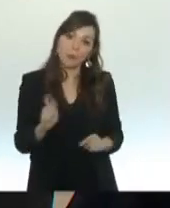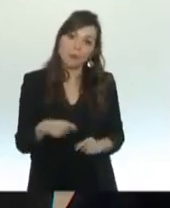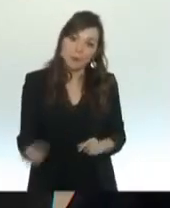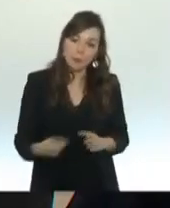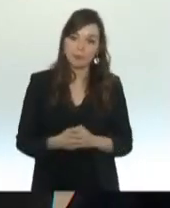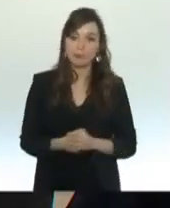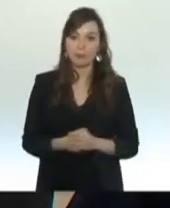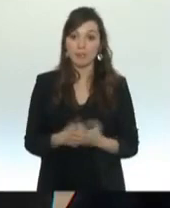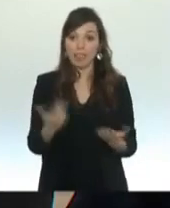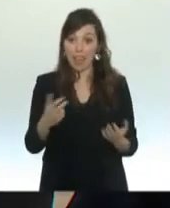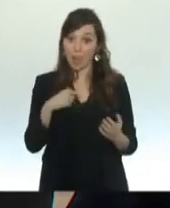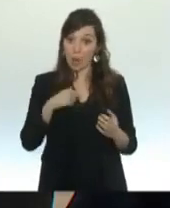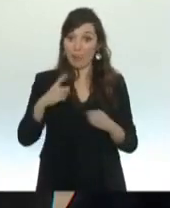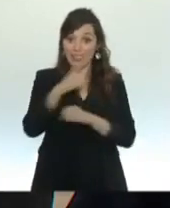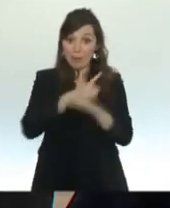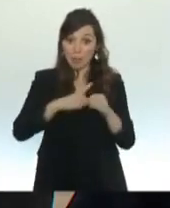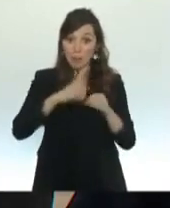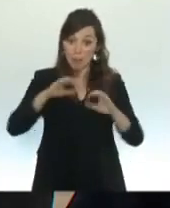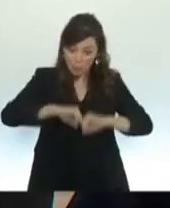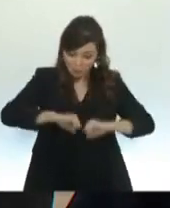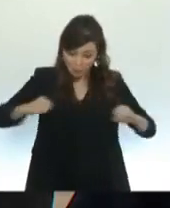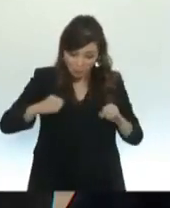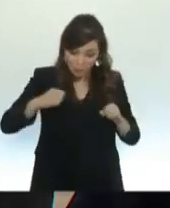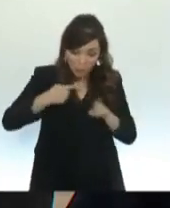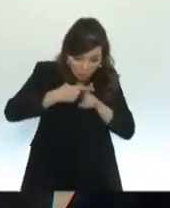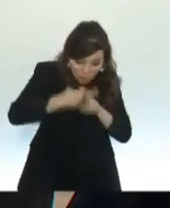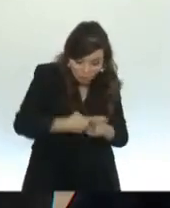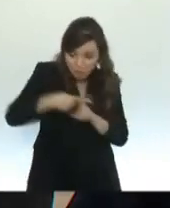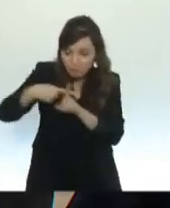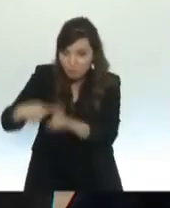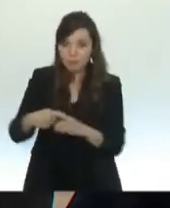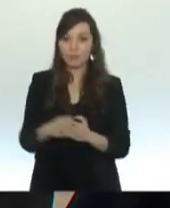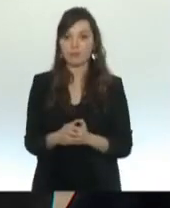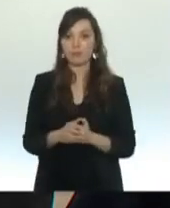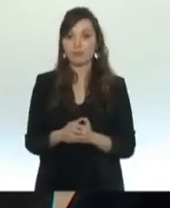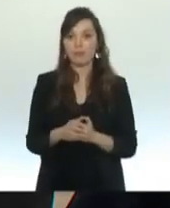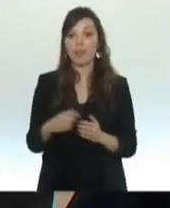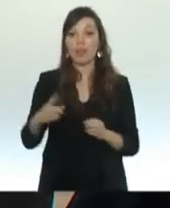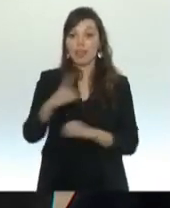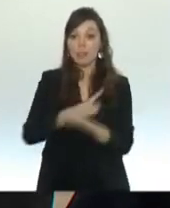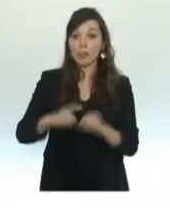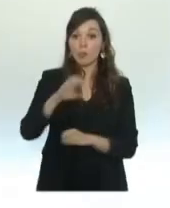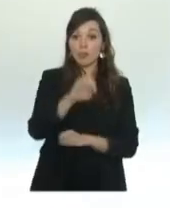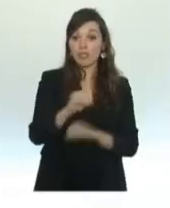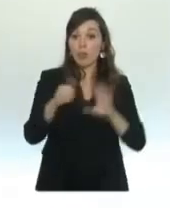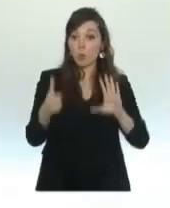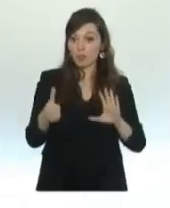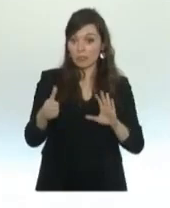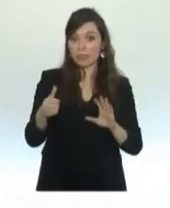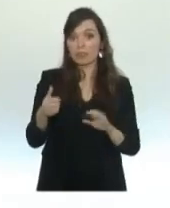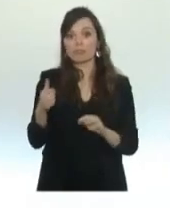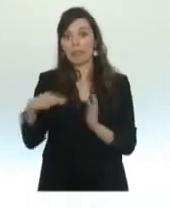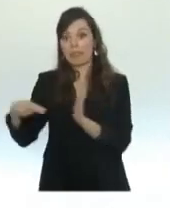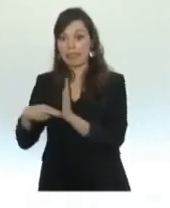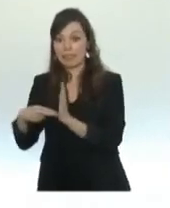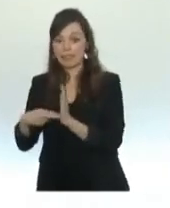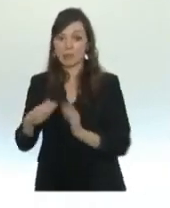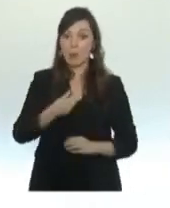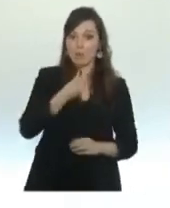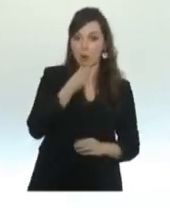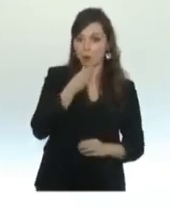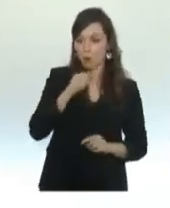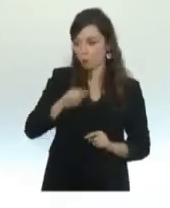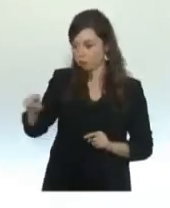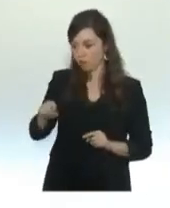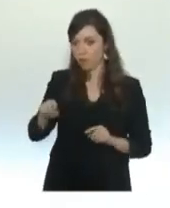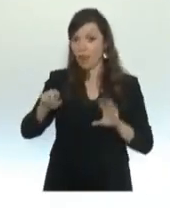c'est pas compliqué de mieux l'exercer que le gouvernement tout le monde peut avoir accès aux données alors à nous de nous en saisir ce sera vous l'avez compris